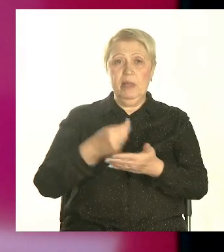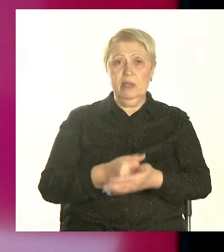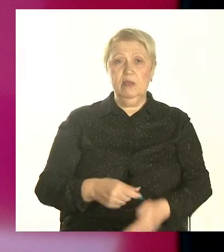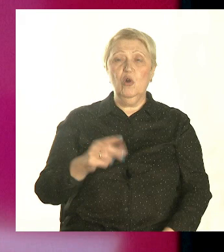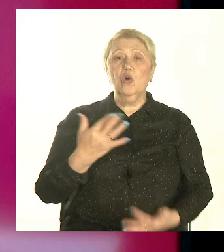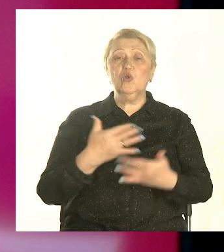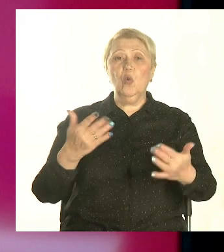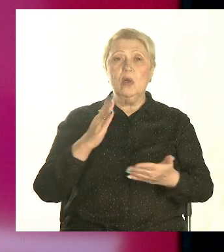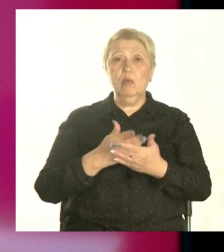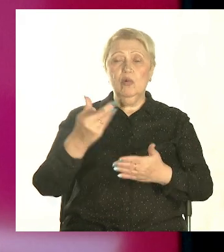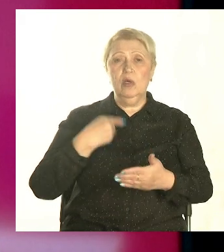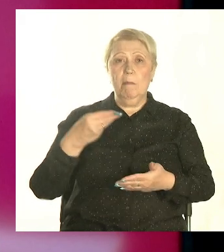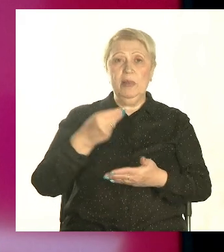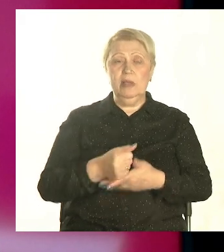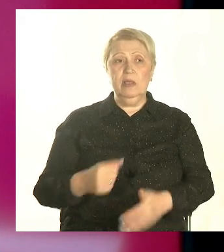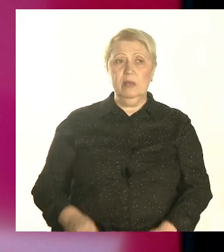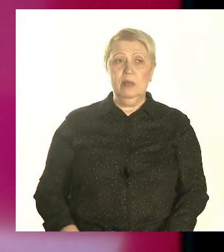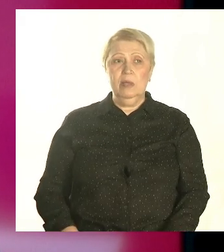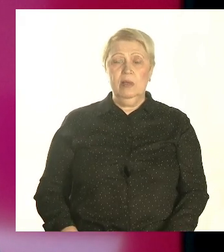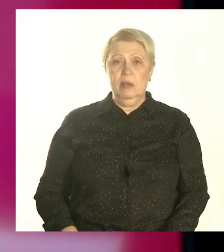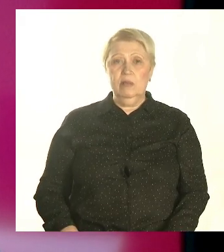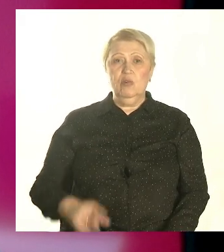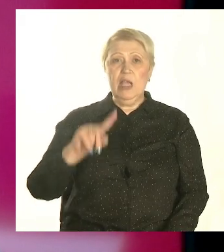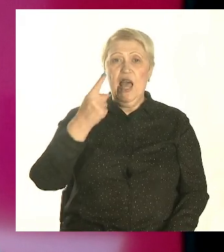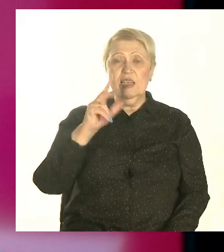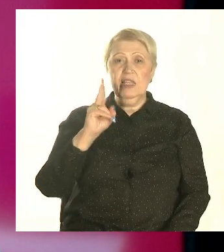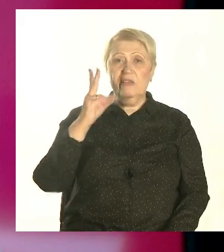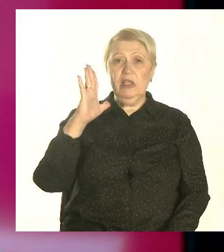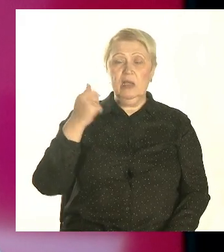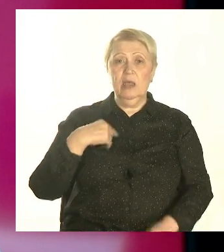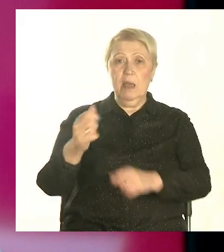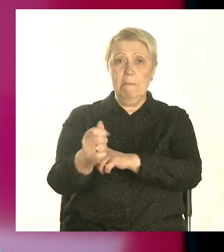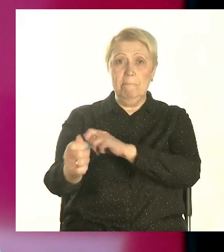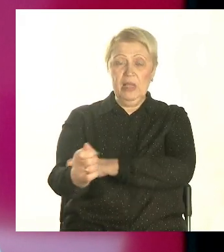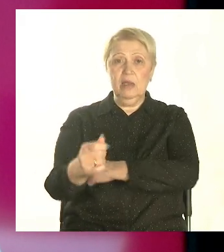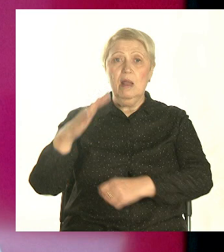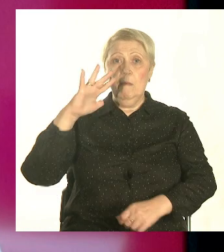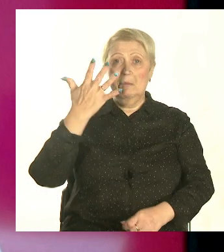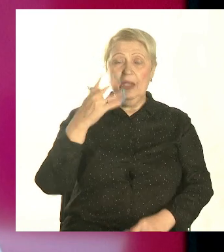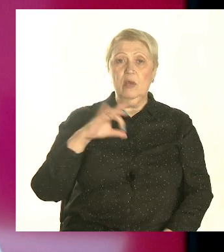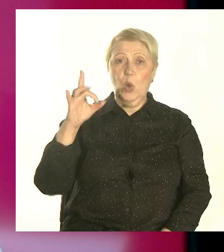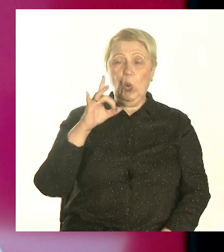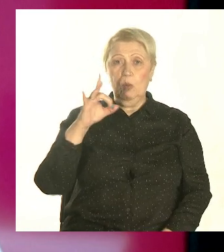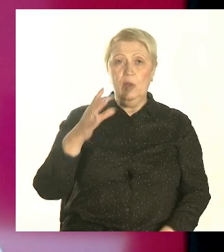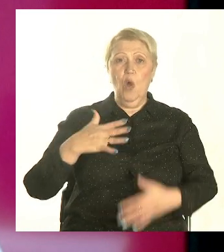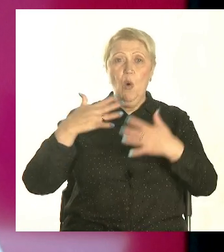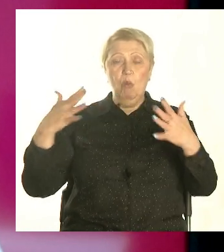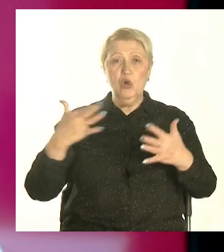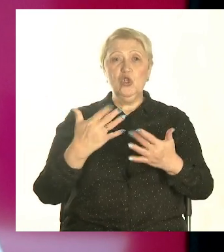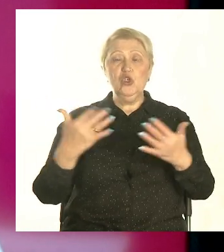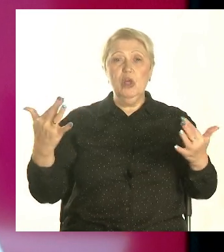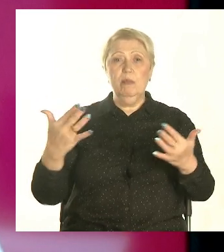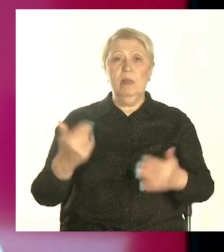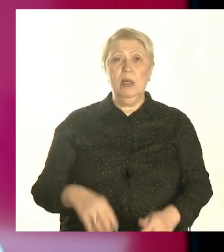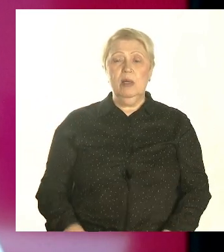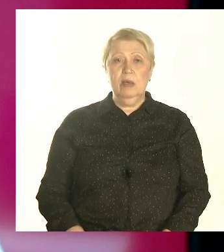платить? Частный сектор, как там расчет? С одного квадратного метра 5 рублей. Ага. Угу. То есть, больше, чем в городской Норма